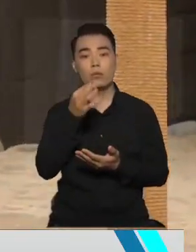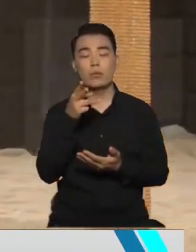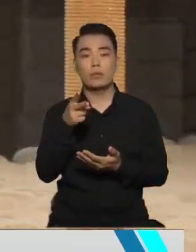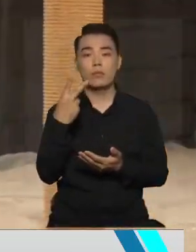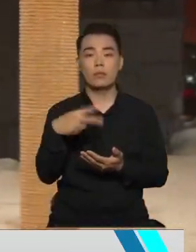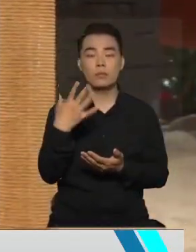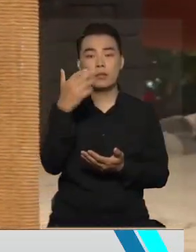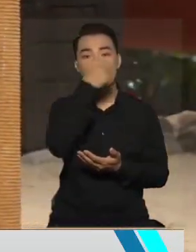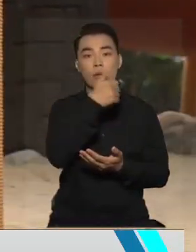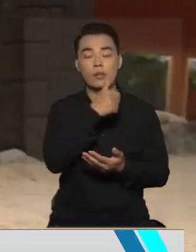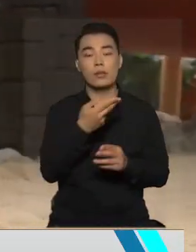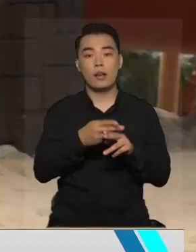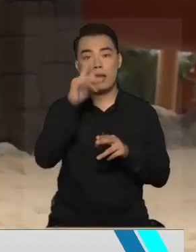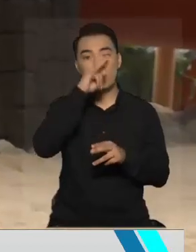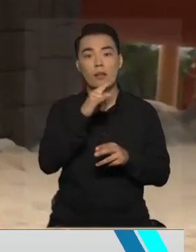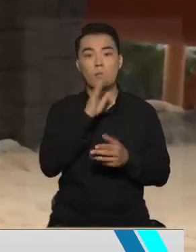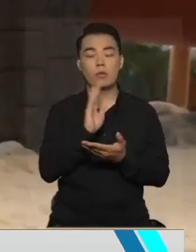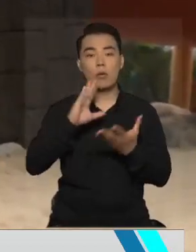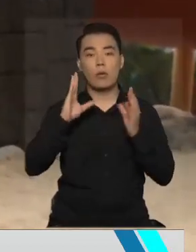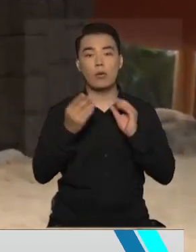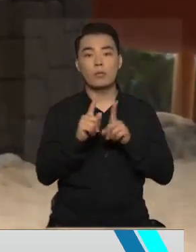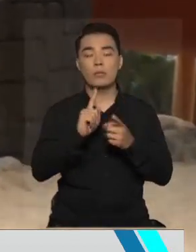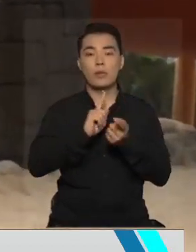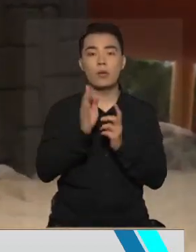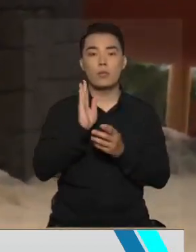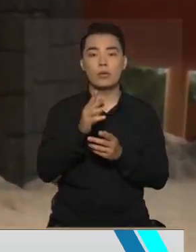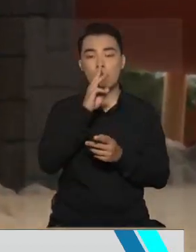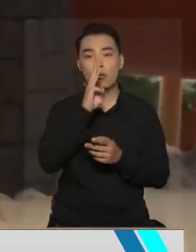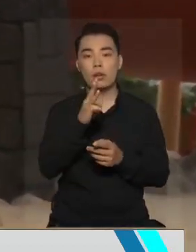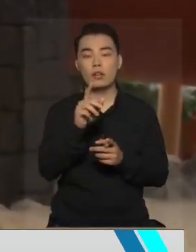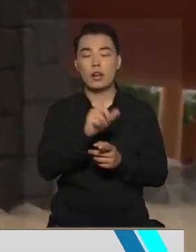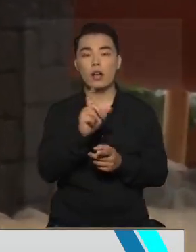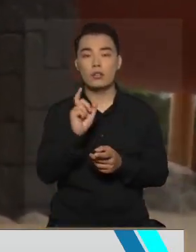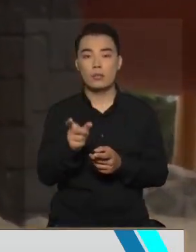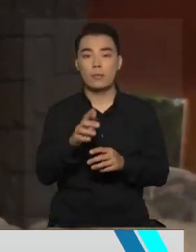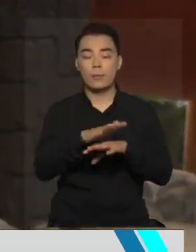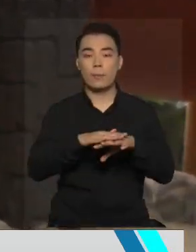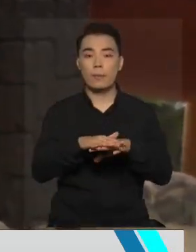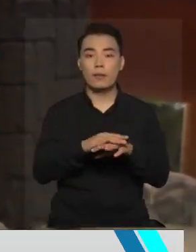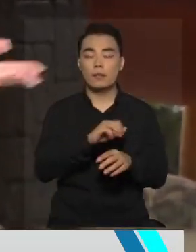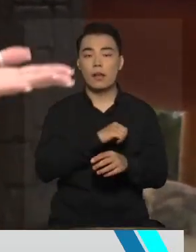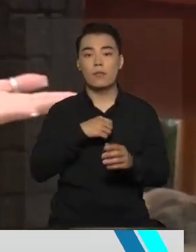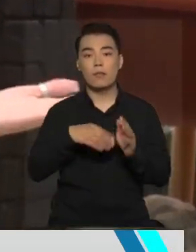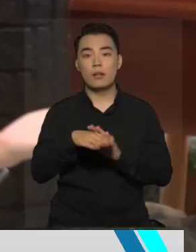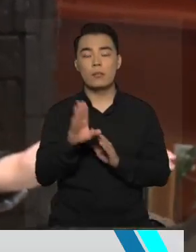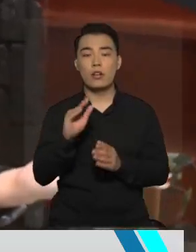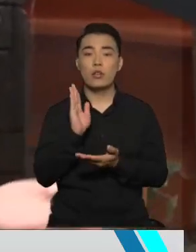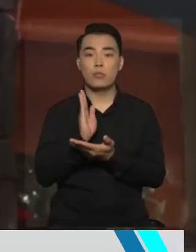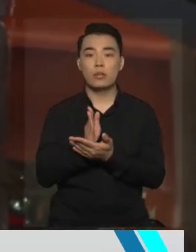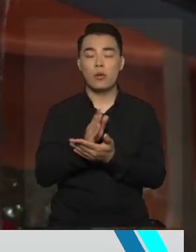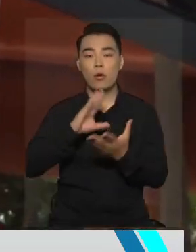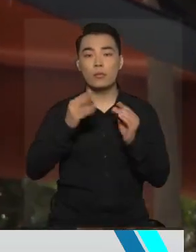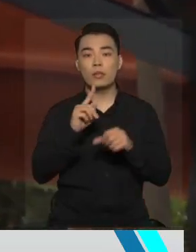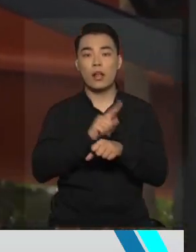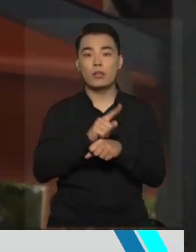2025 года в Казахстане ведут всеобщее декларирование доходов граждан. Выход – ИП на упрощенке. Общий налог составит